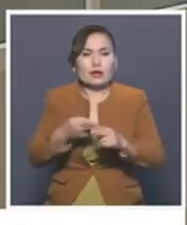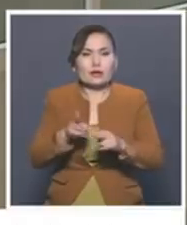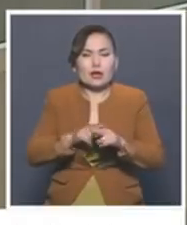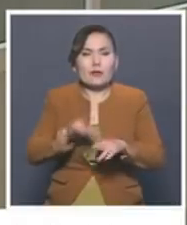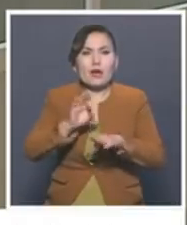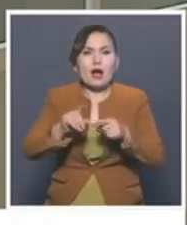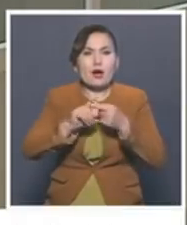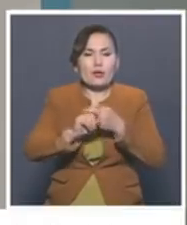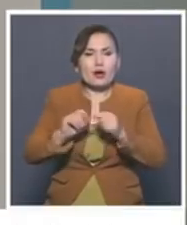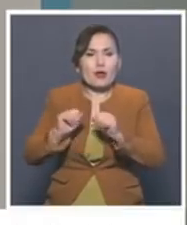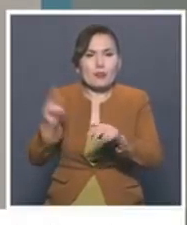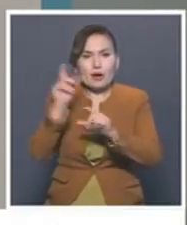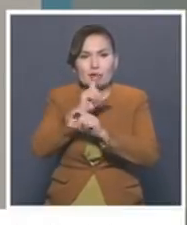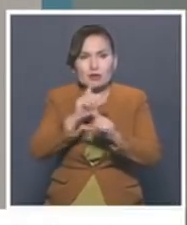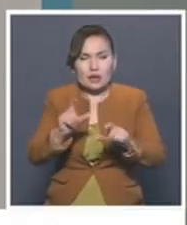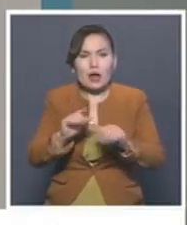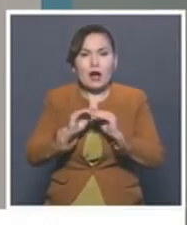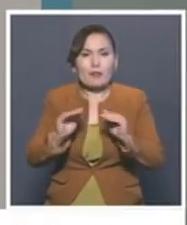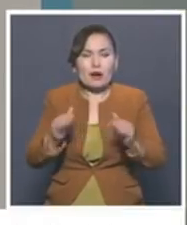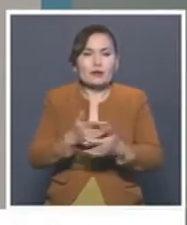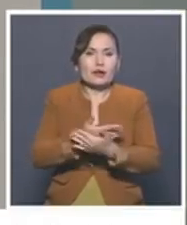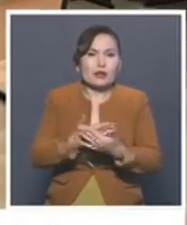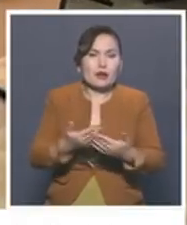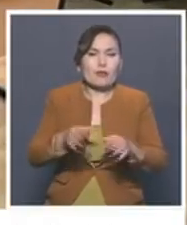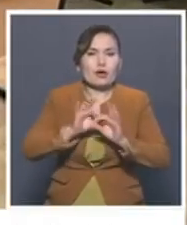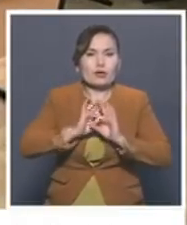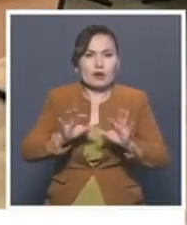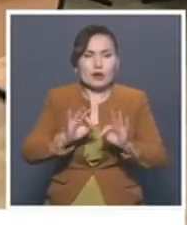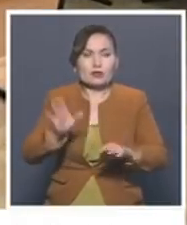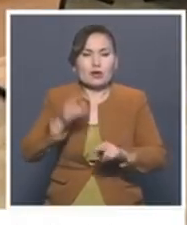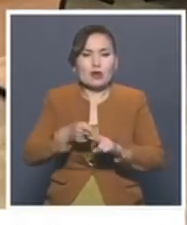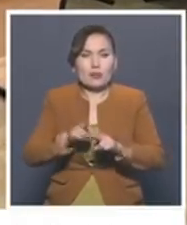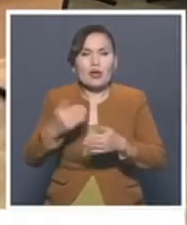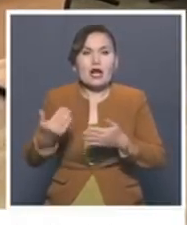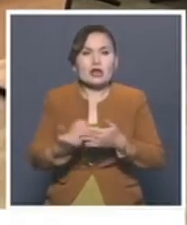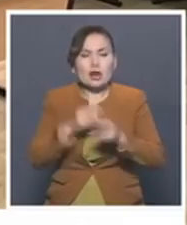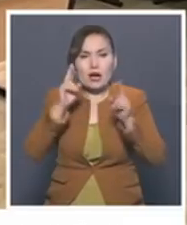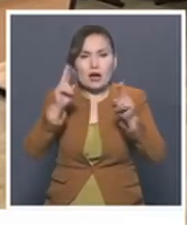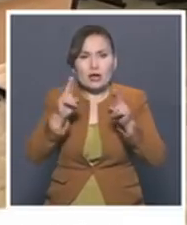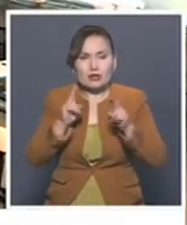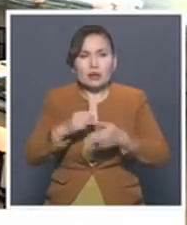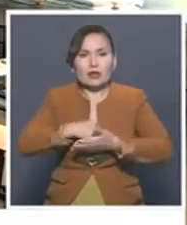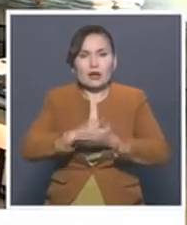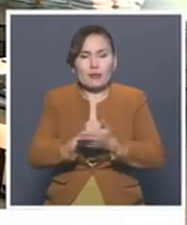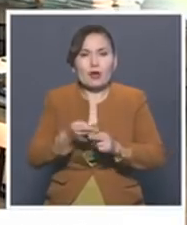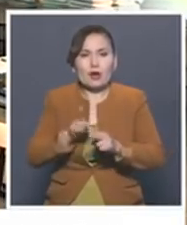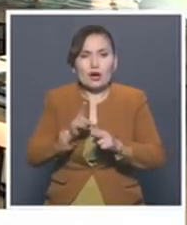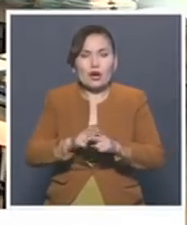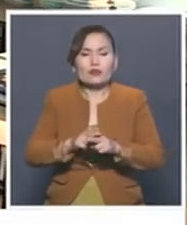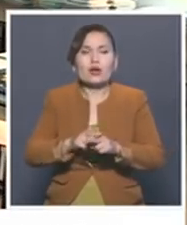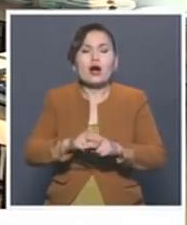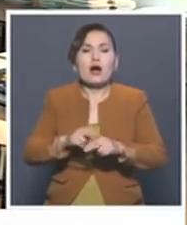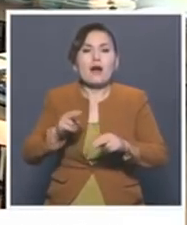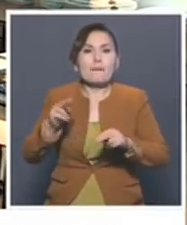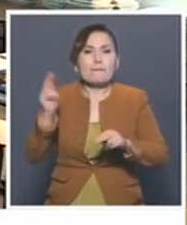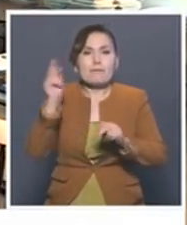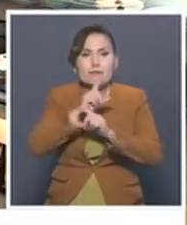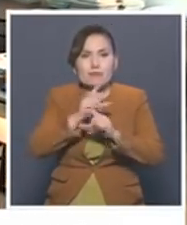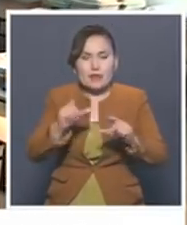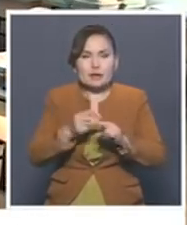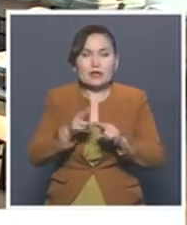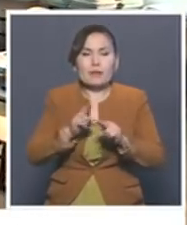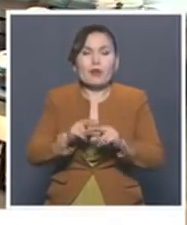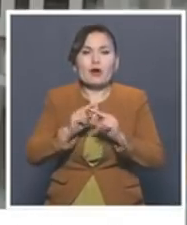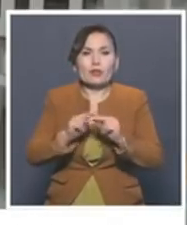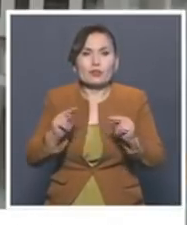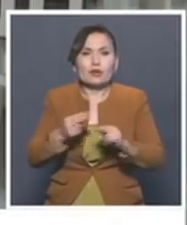сақтанудың амалдары мектепте де балаларға түрлі көрнекілікпен көрсетілген. Жаңа талапқа сай мұғалім кабинеттен шықпауы тиіс. Мектепте жиналыстар